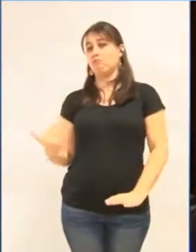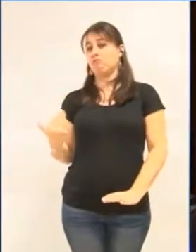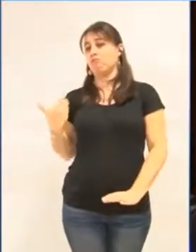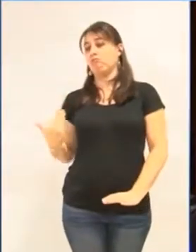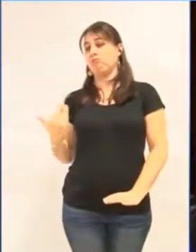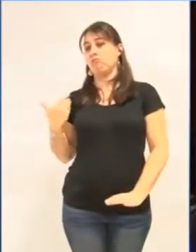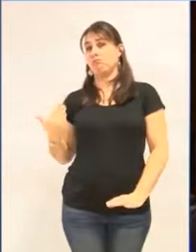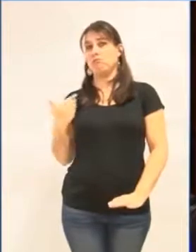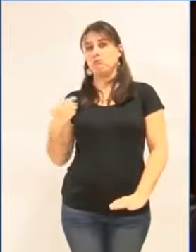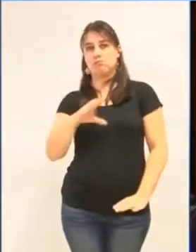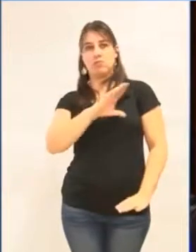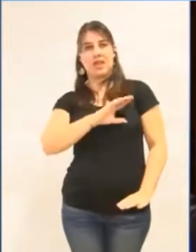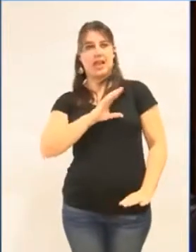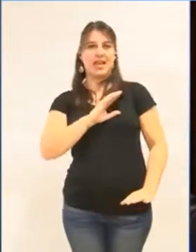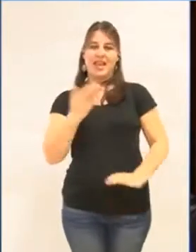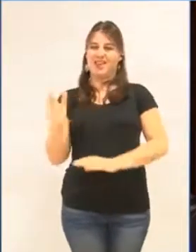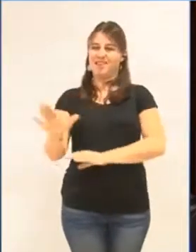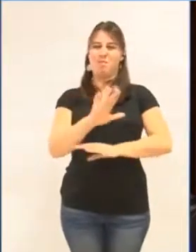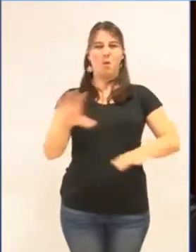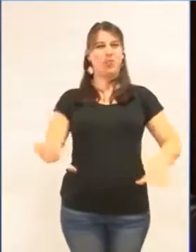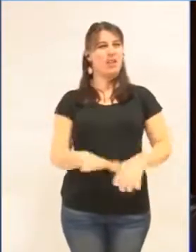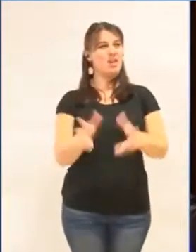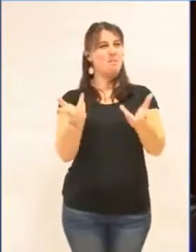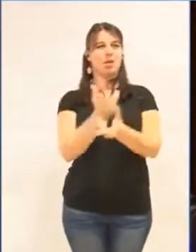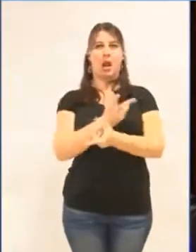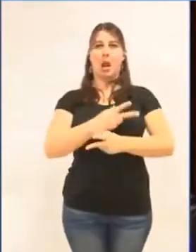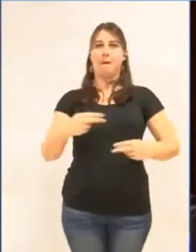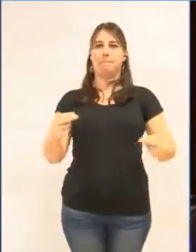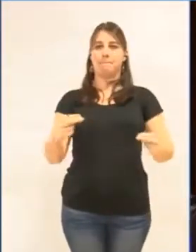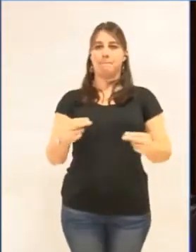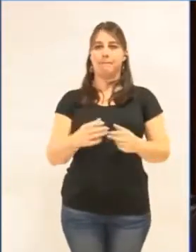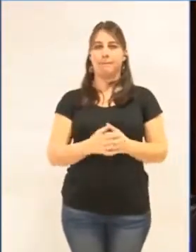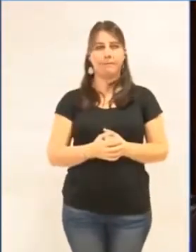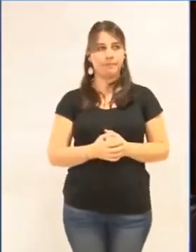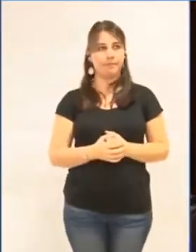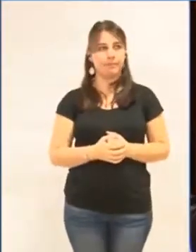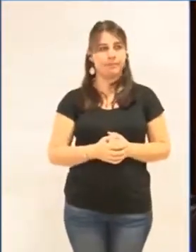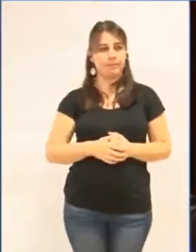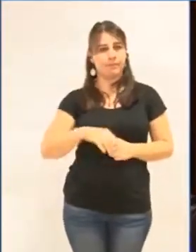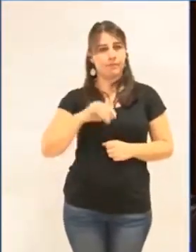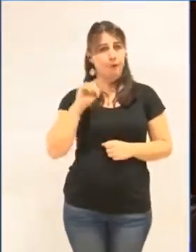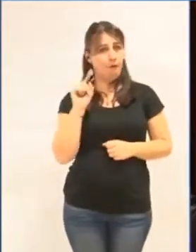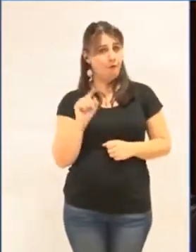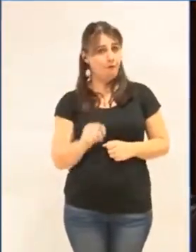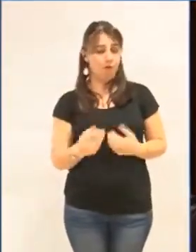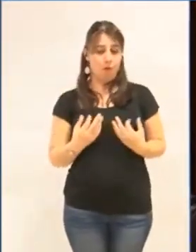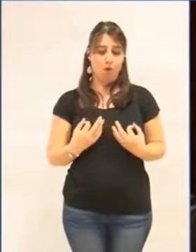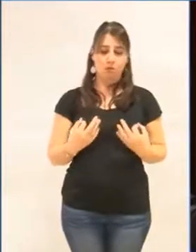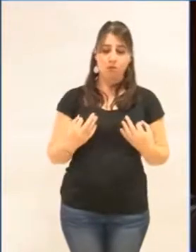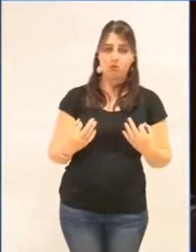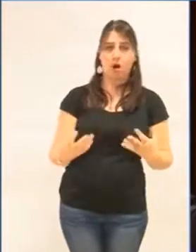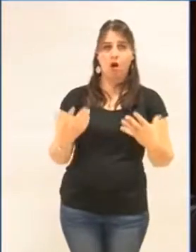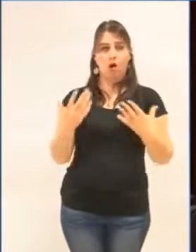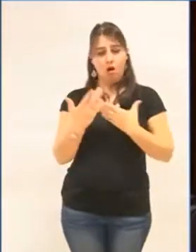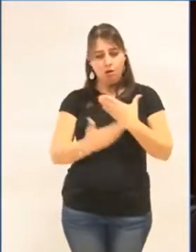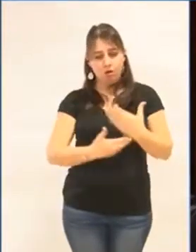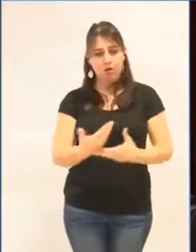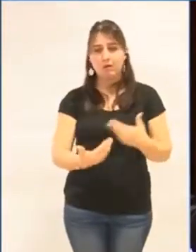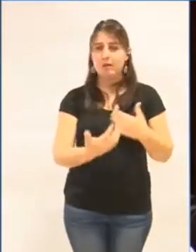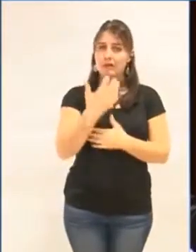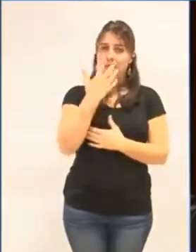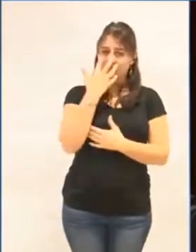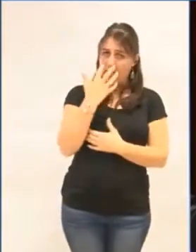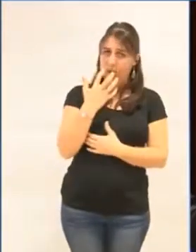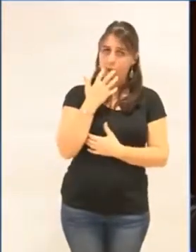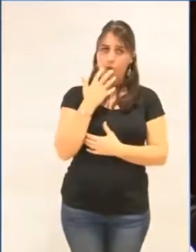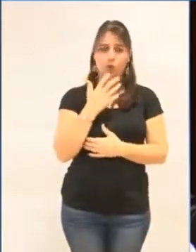de se payer une virginité. Vous devez donc répondre tranquillement, sérieusement, aux questions qui se